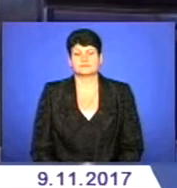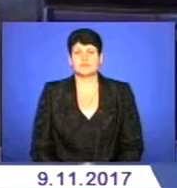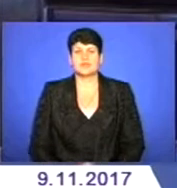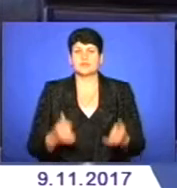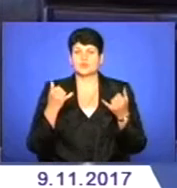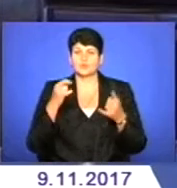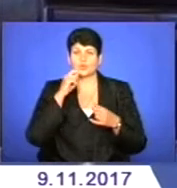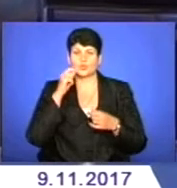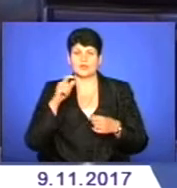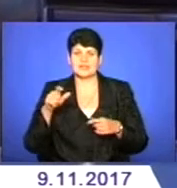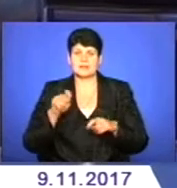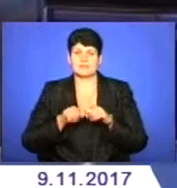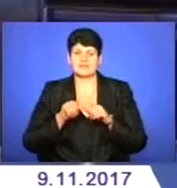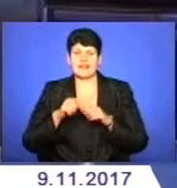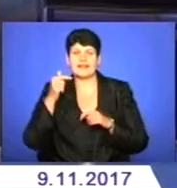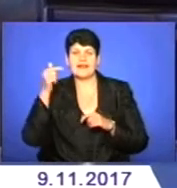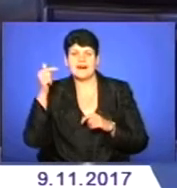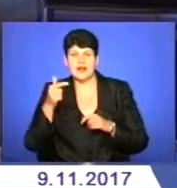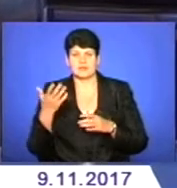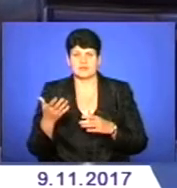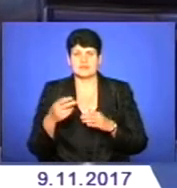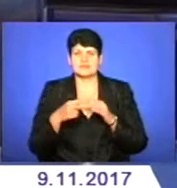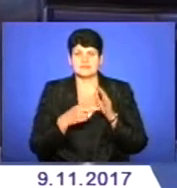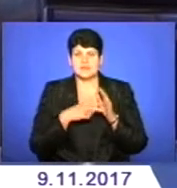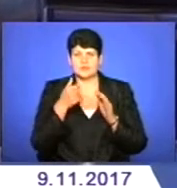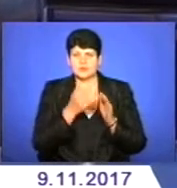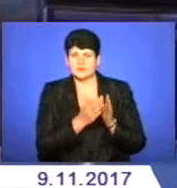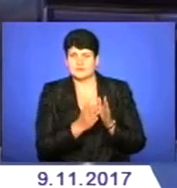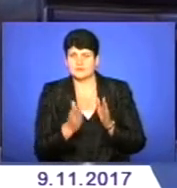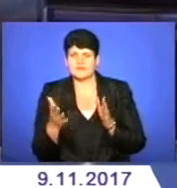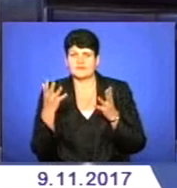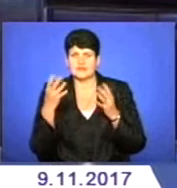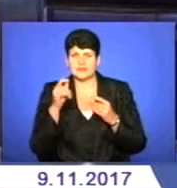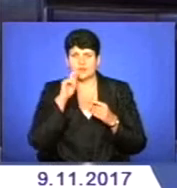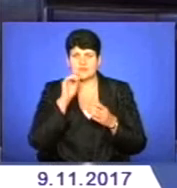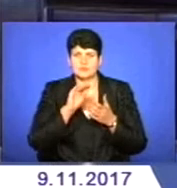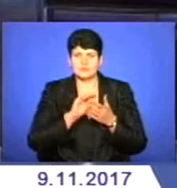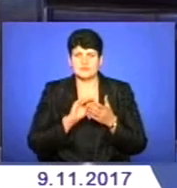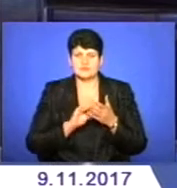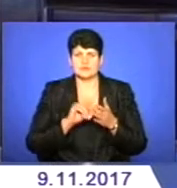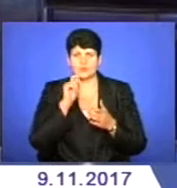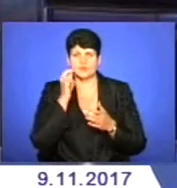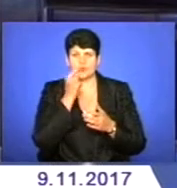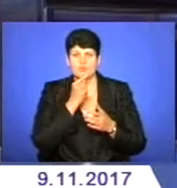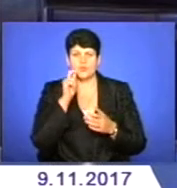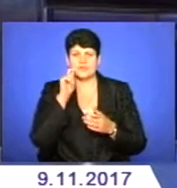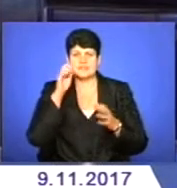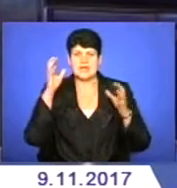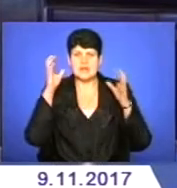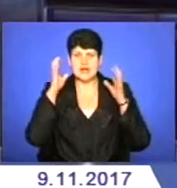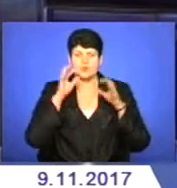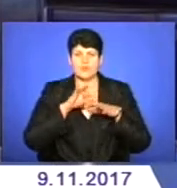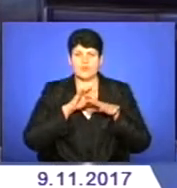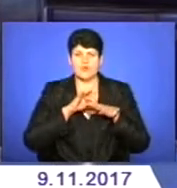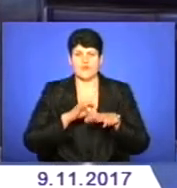Сьогодні українців перевірили на грамотність. 17-й рік поспіль у День української писемності та мови Українське радіо проводить